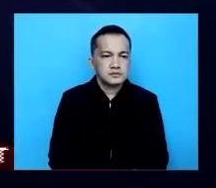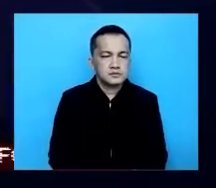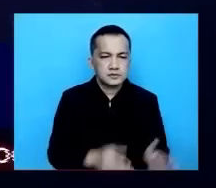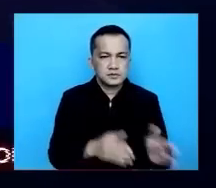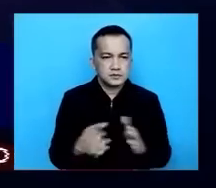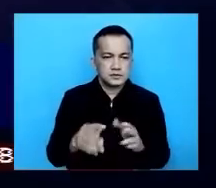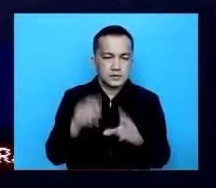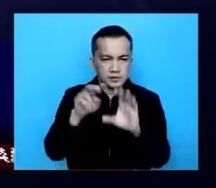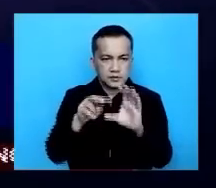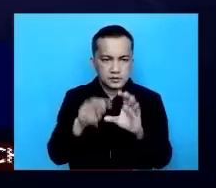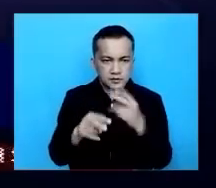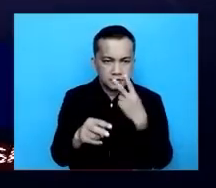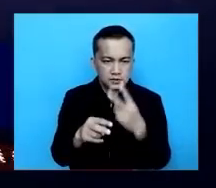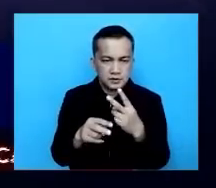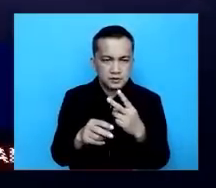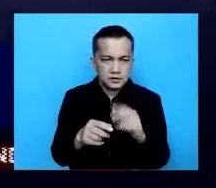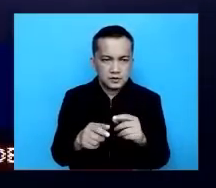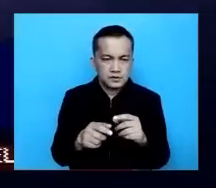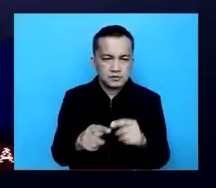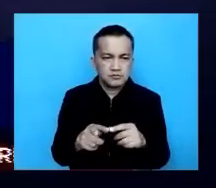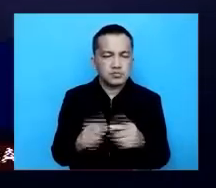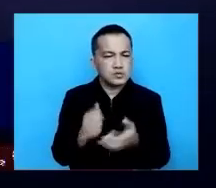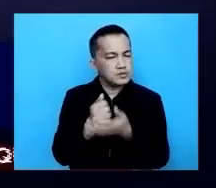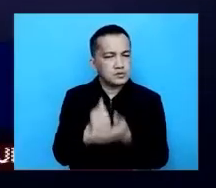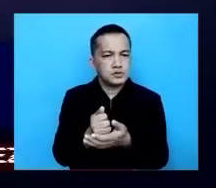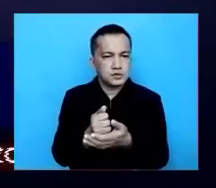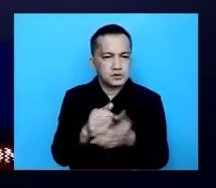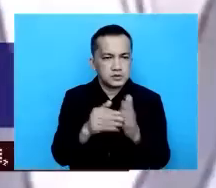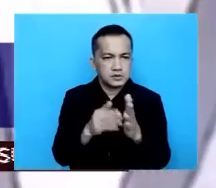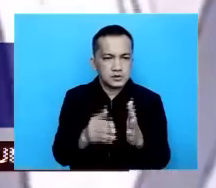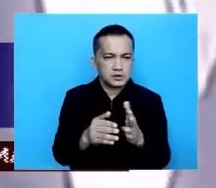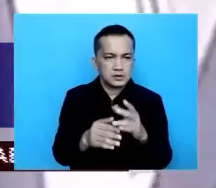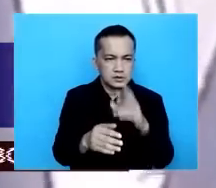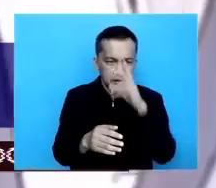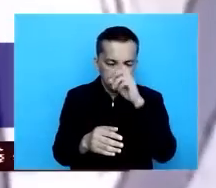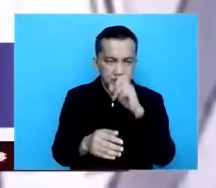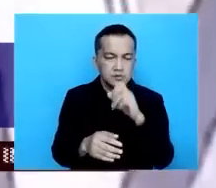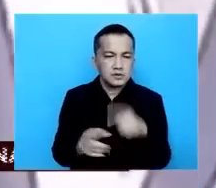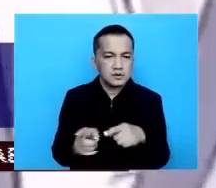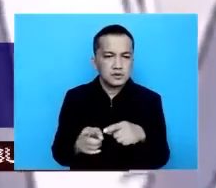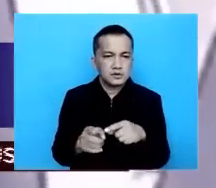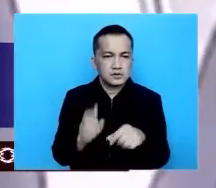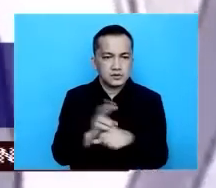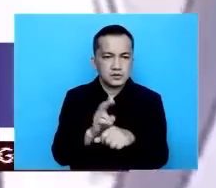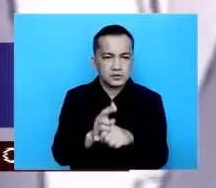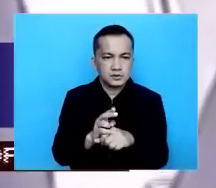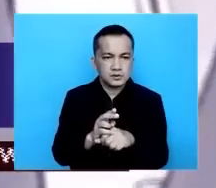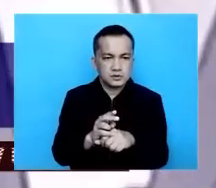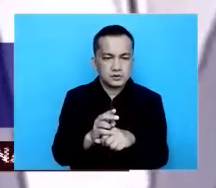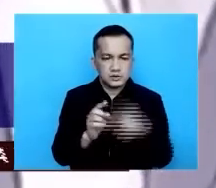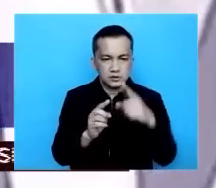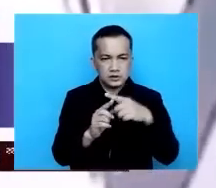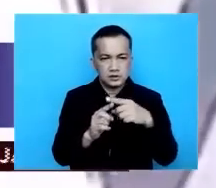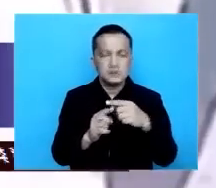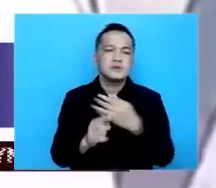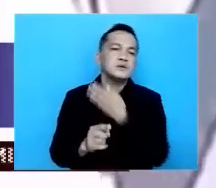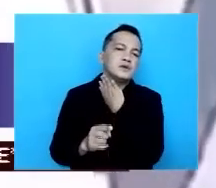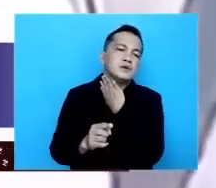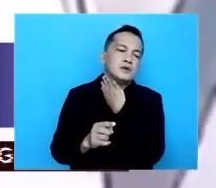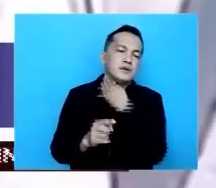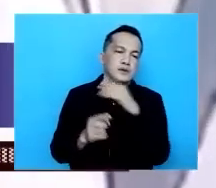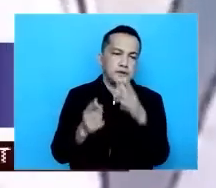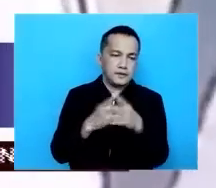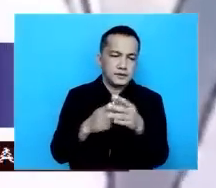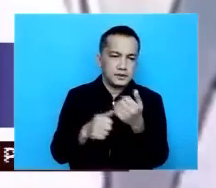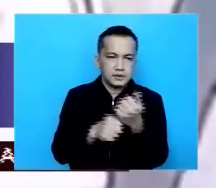video, makikita ang walang pag-atubiling pagtulong ng estudyante sa matanda. Gamit ang isang t-shirt, nilapatan niya ng paunang lunas ang